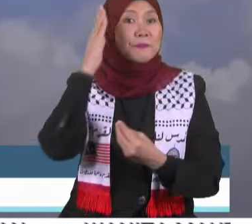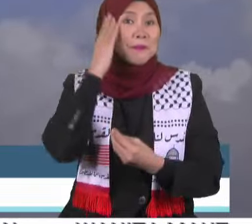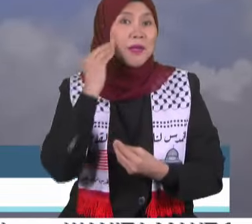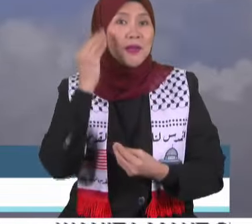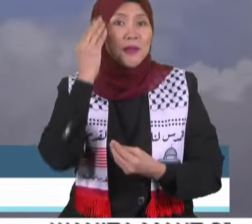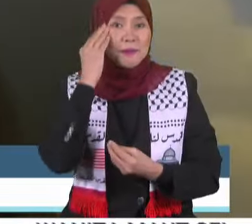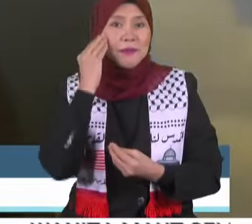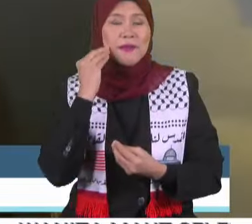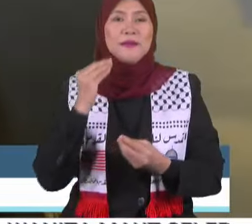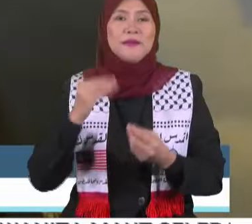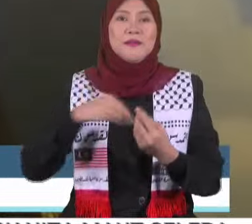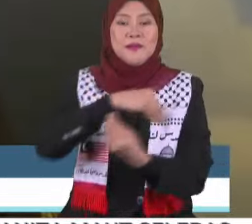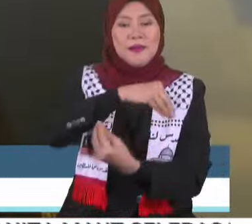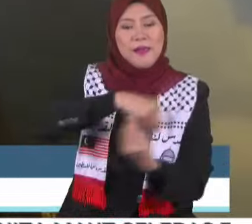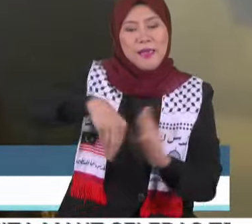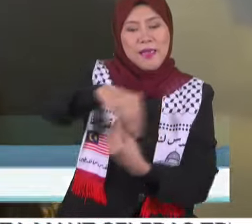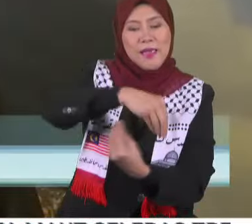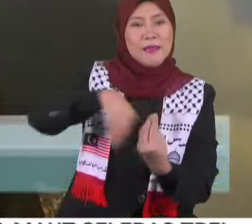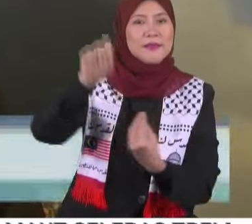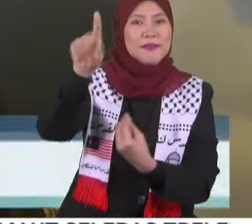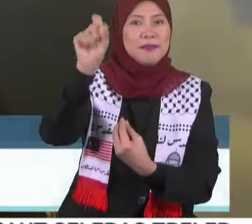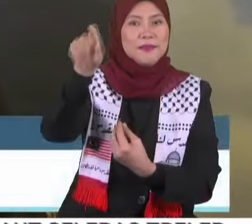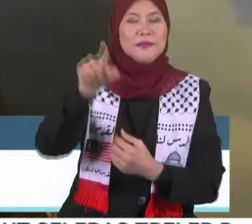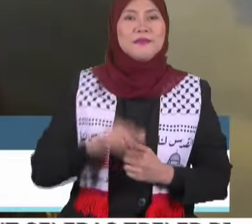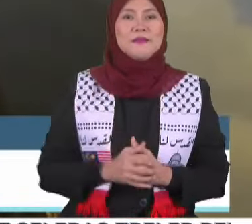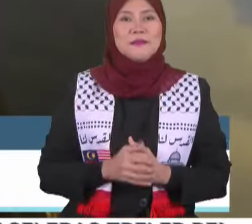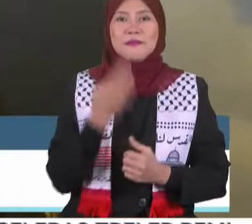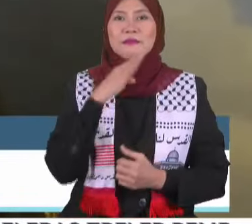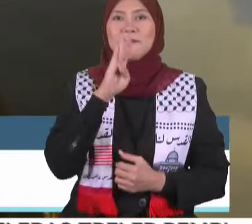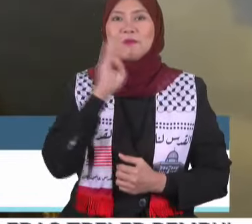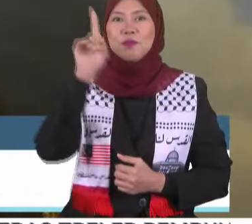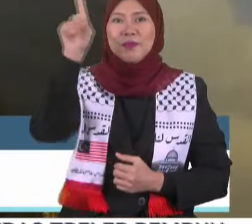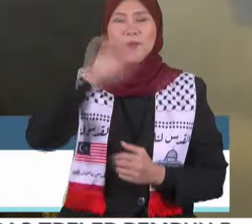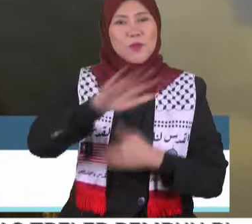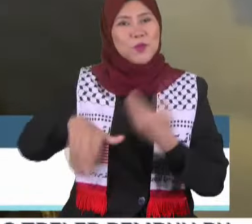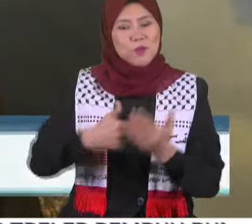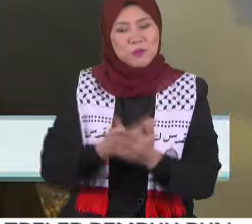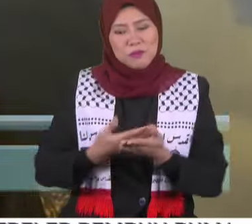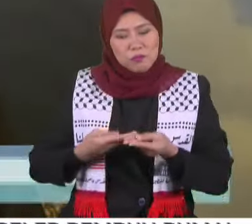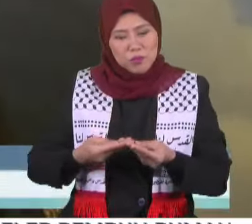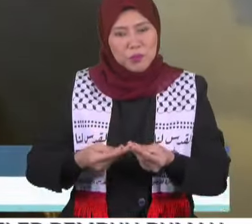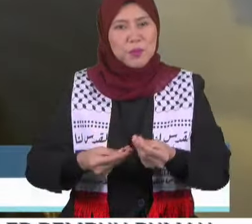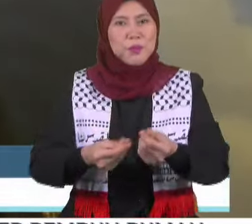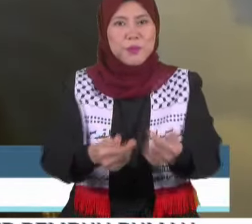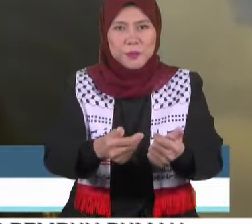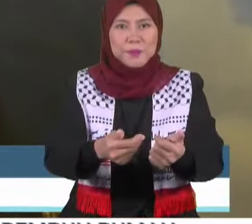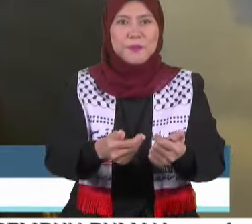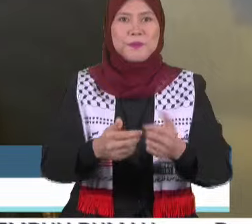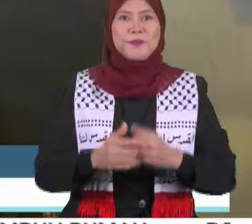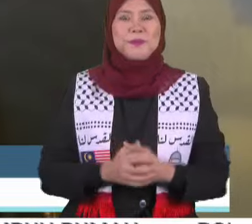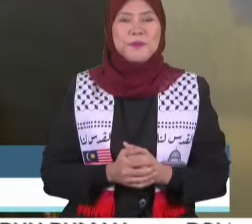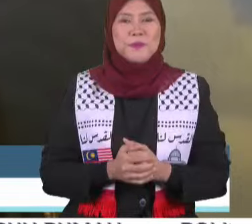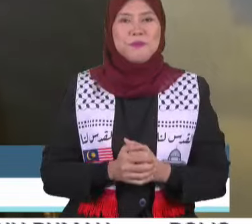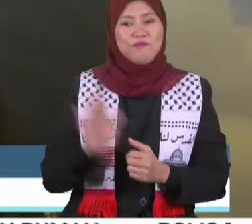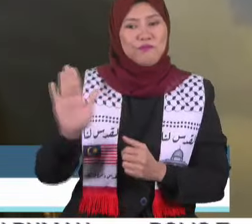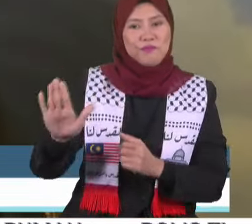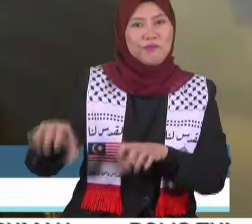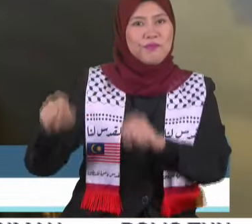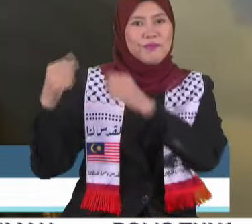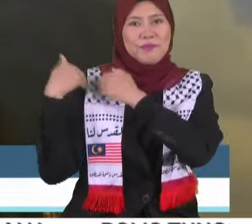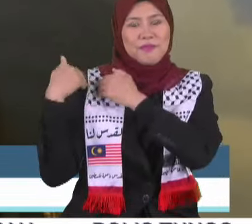pengalaman-pengalaman musim haji. Alhamdulillah, semuanya teratur dan terancang sebagaimana yang telah ditentukan oleh pihak